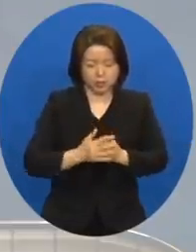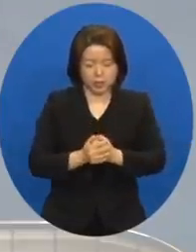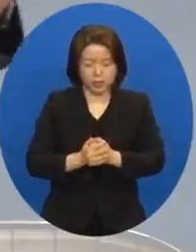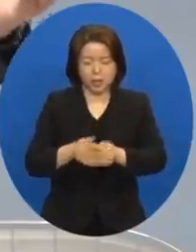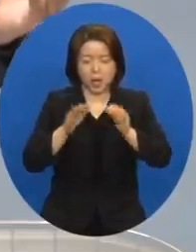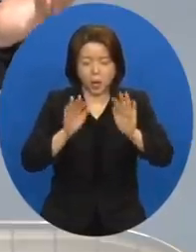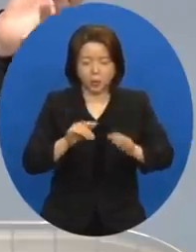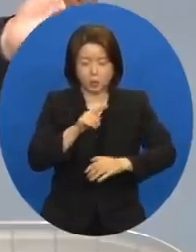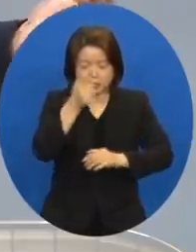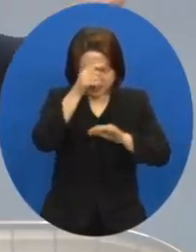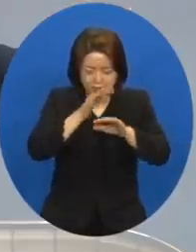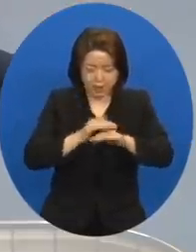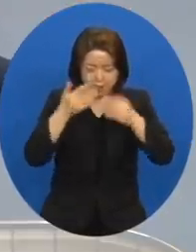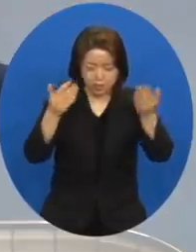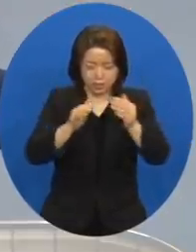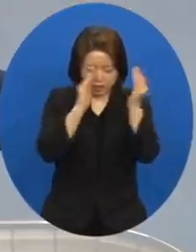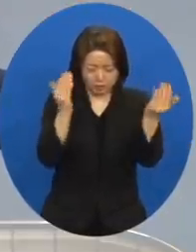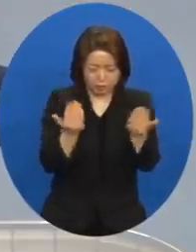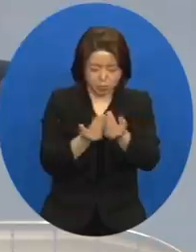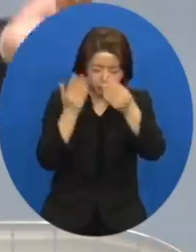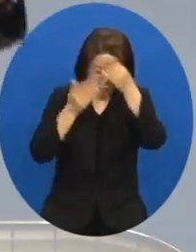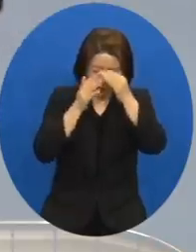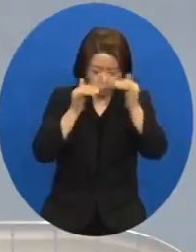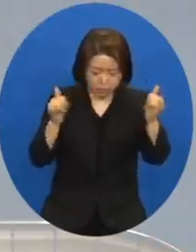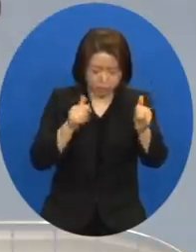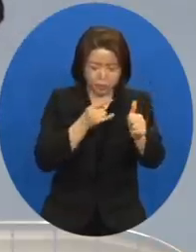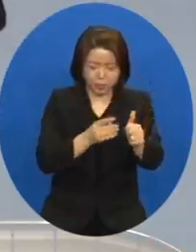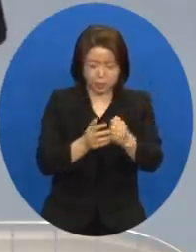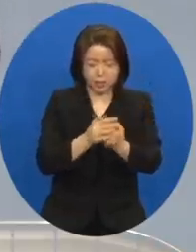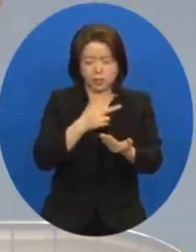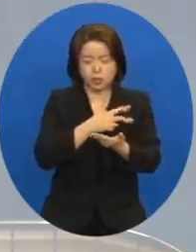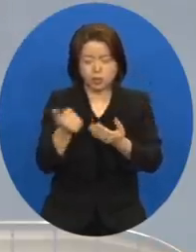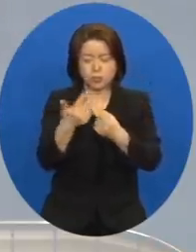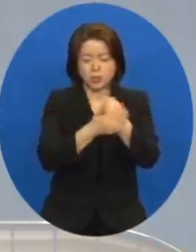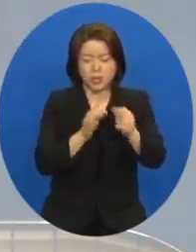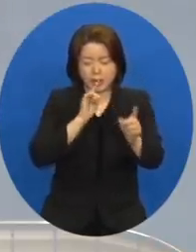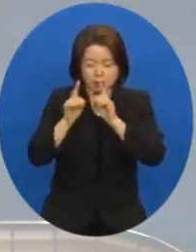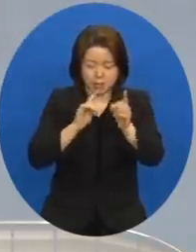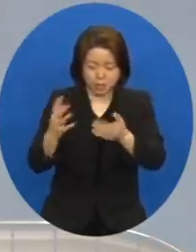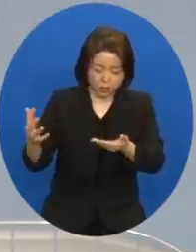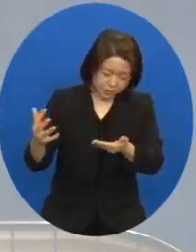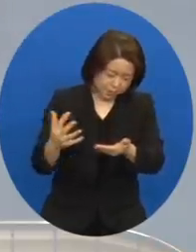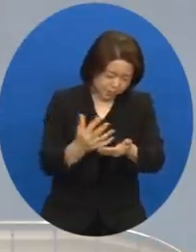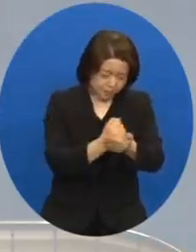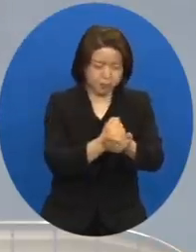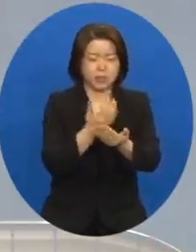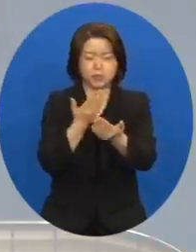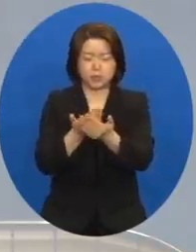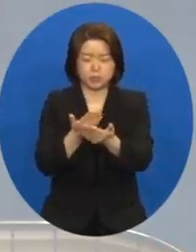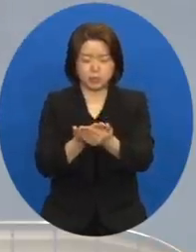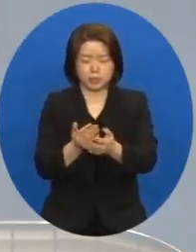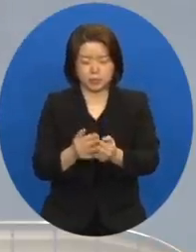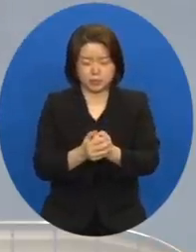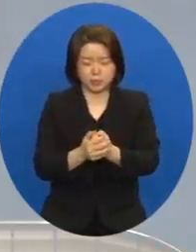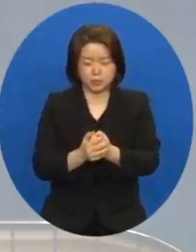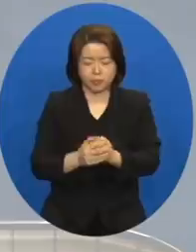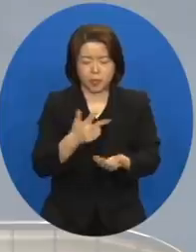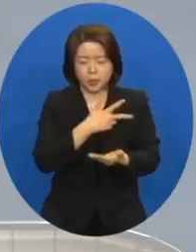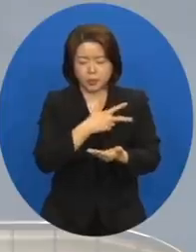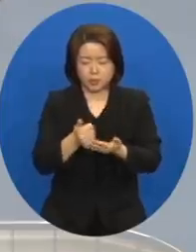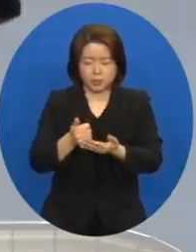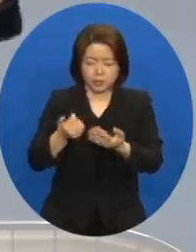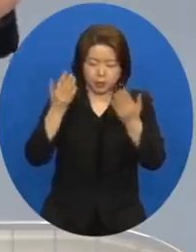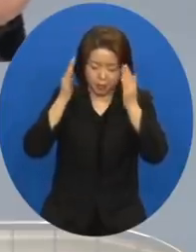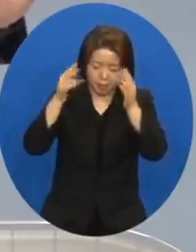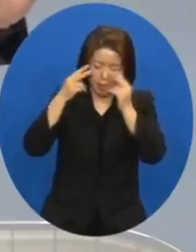오늘도 예배를 드리는 모든 성도들을 주님의 은혜와 말씀으로 사로잡을 쏘서 주를 바라보는 눈을